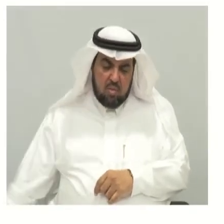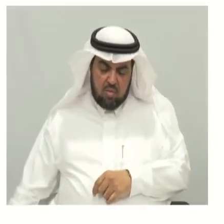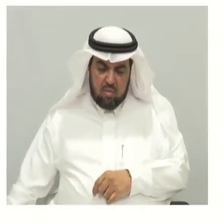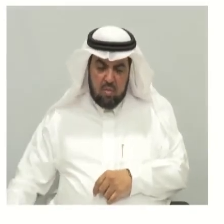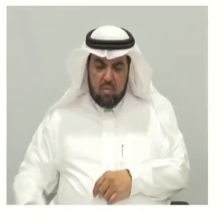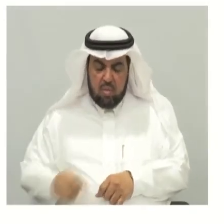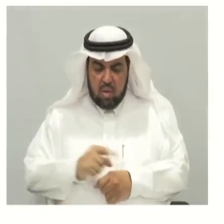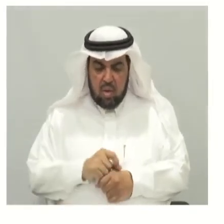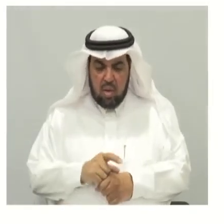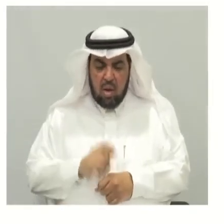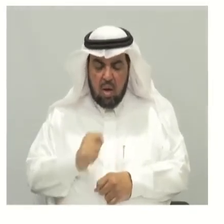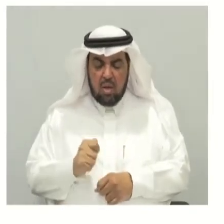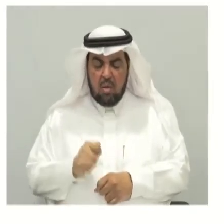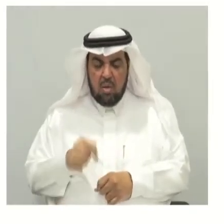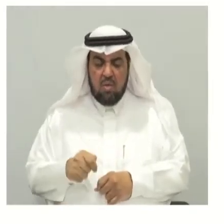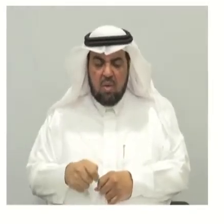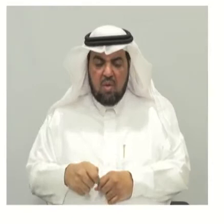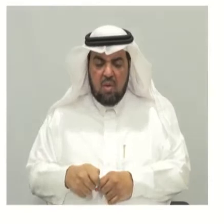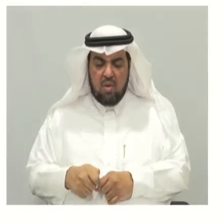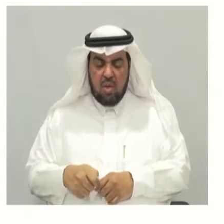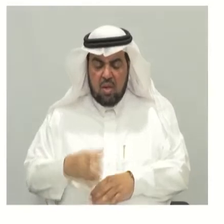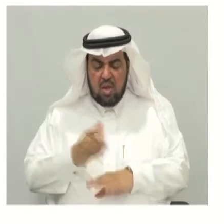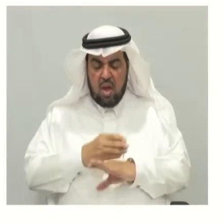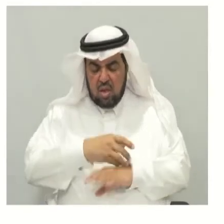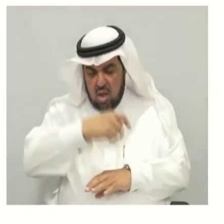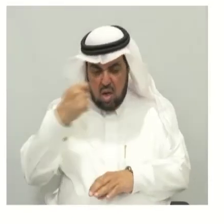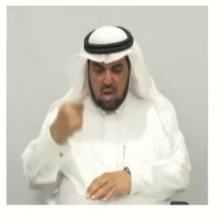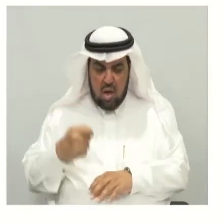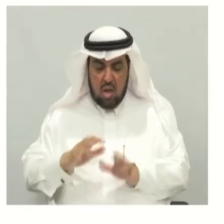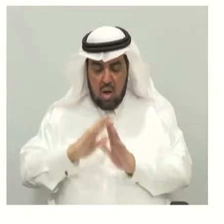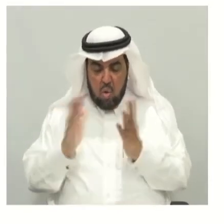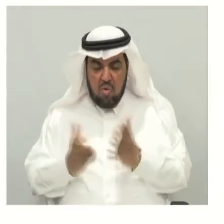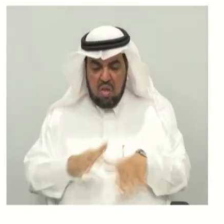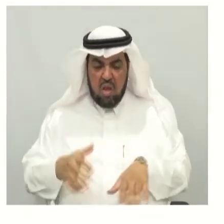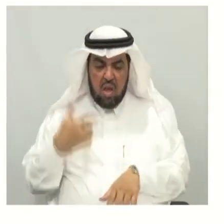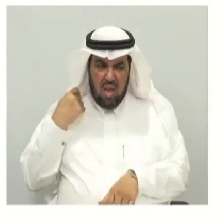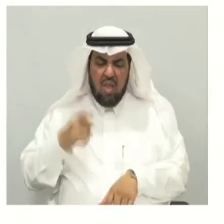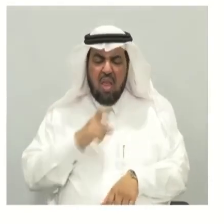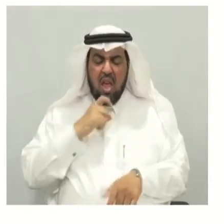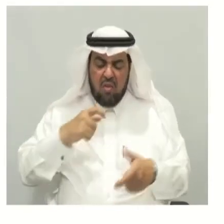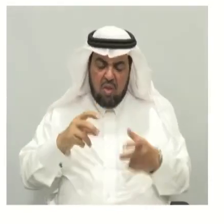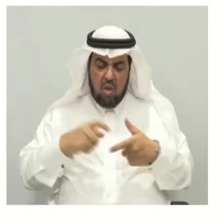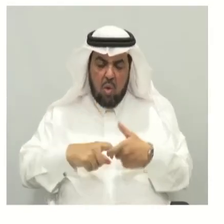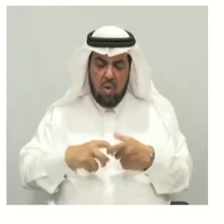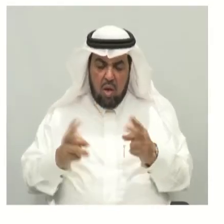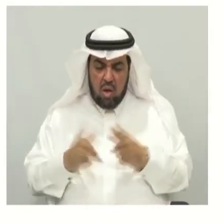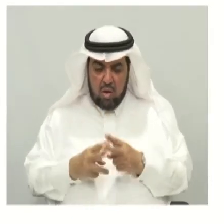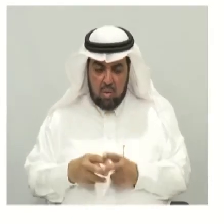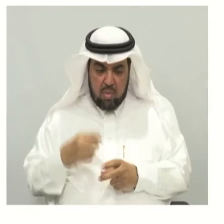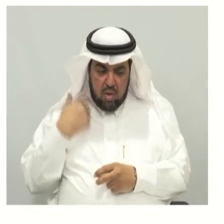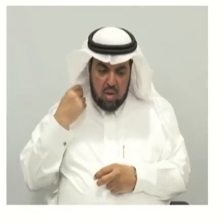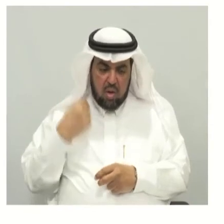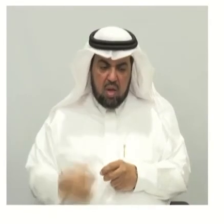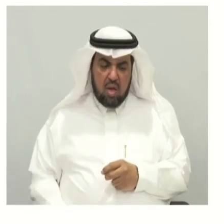نشوف عناصر غازية أو صلبة هشة في درجة حرارة الغرفة العادية رديئة التوصيل هي ماذا؟ أحسنتم،